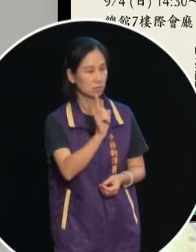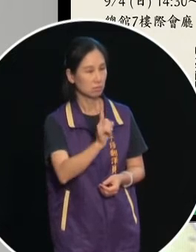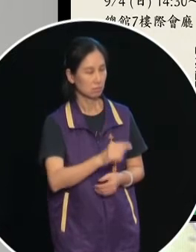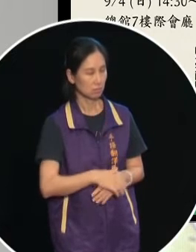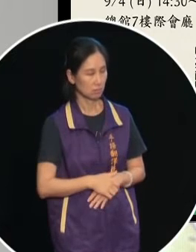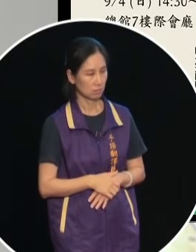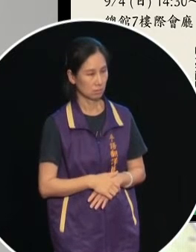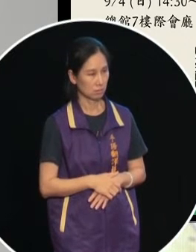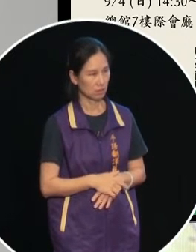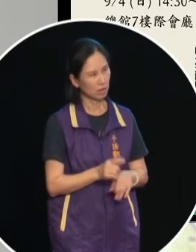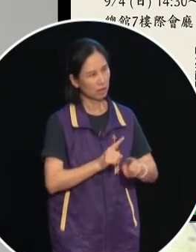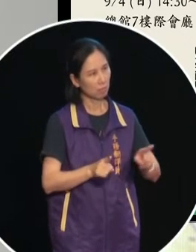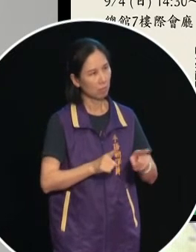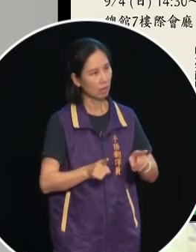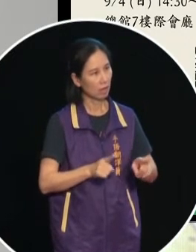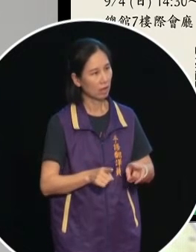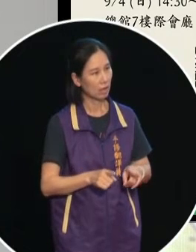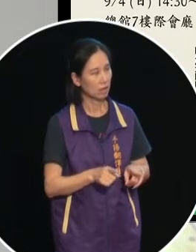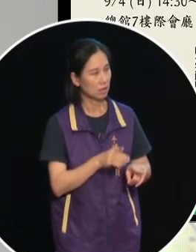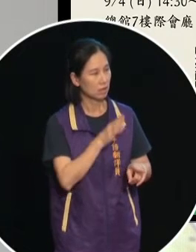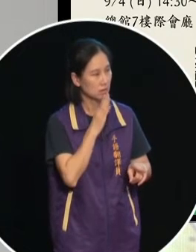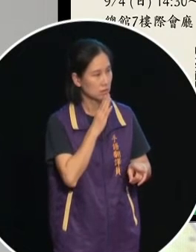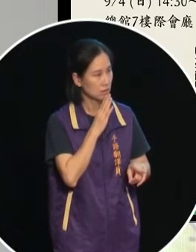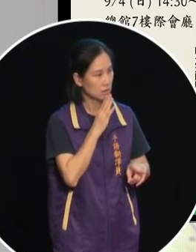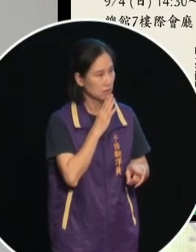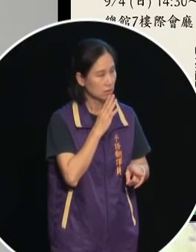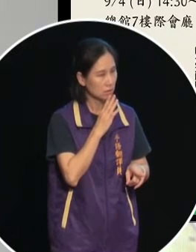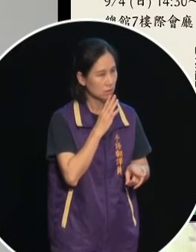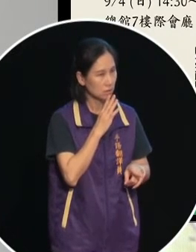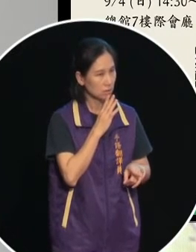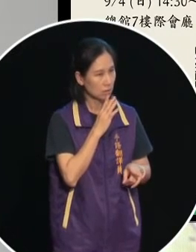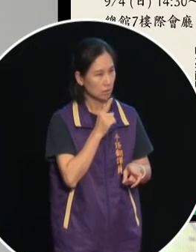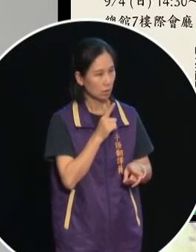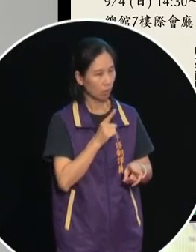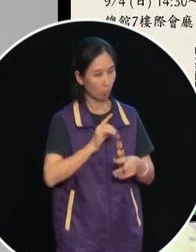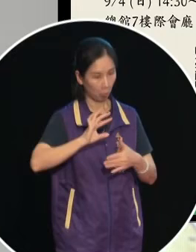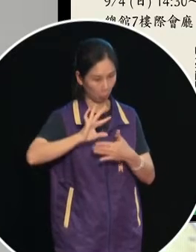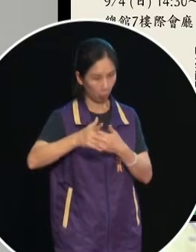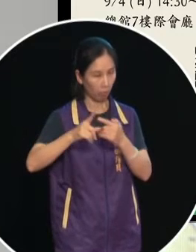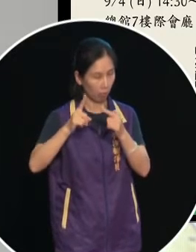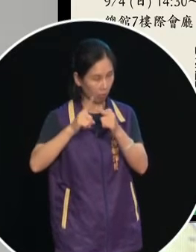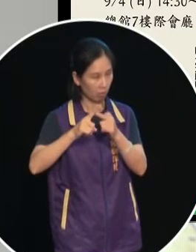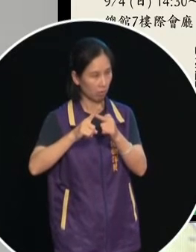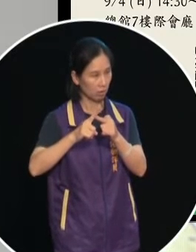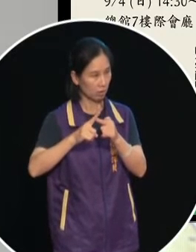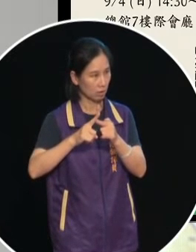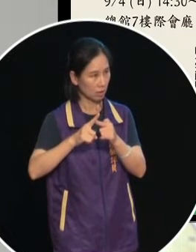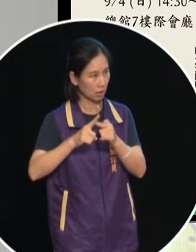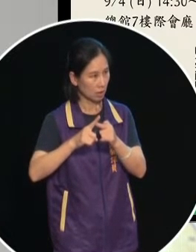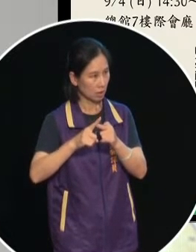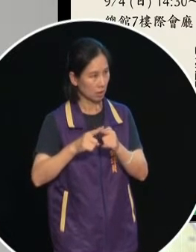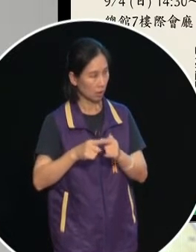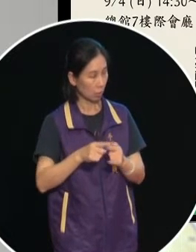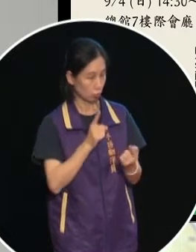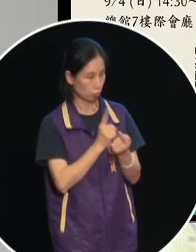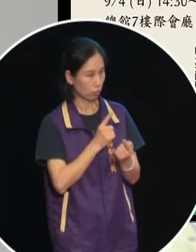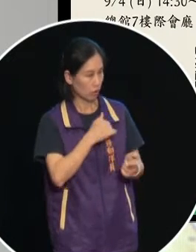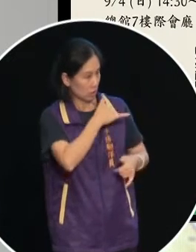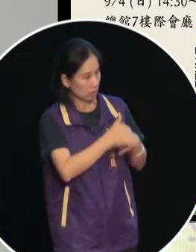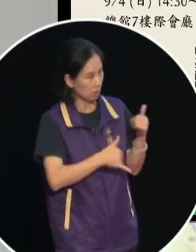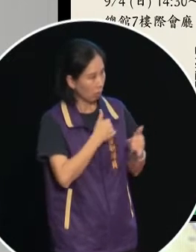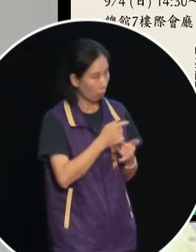般那个政治学的定位，就是通过外国人对自国的国家理念社会表现的好感，